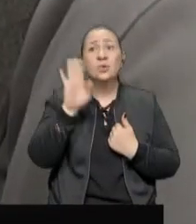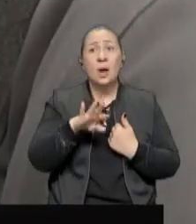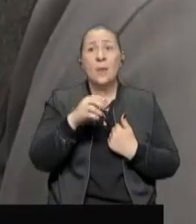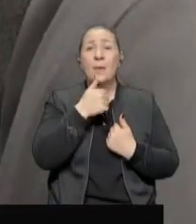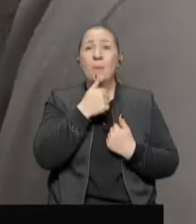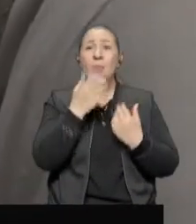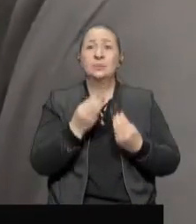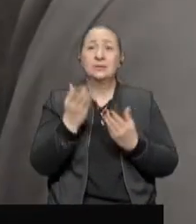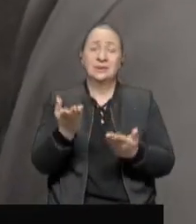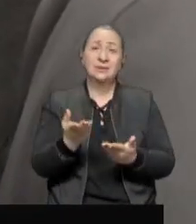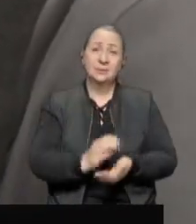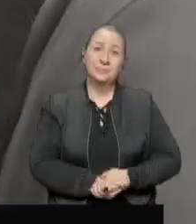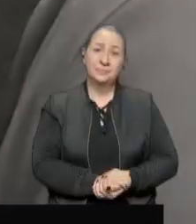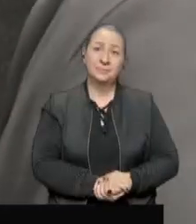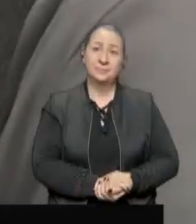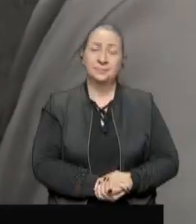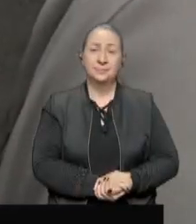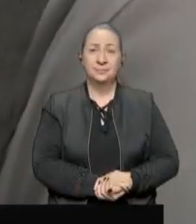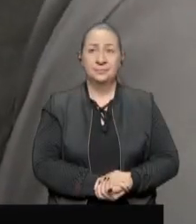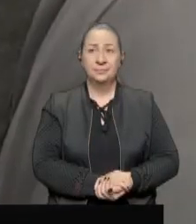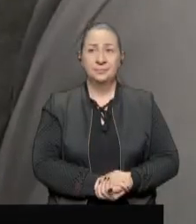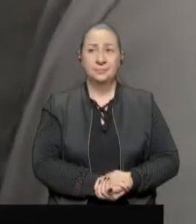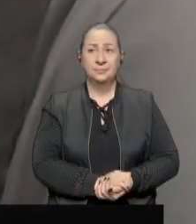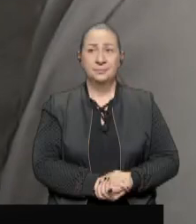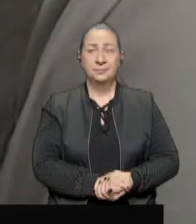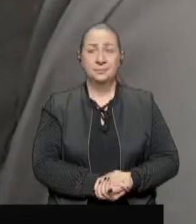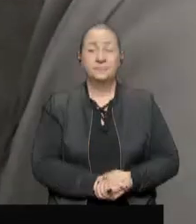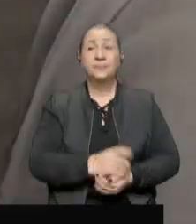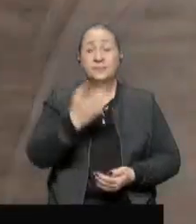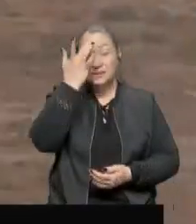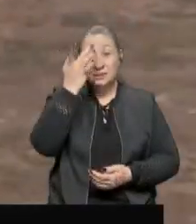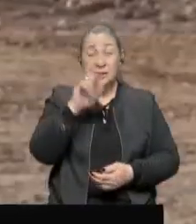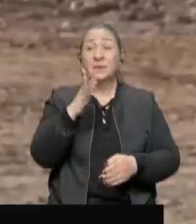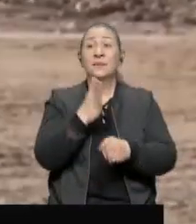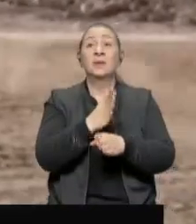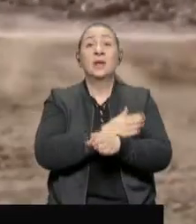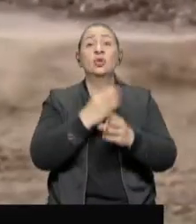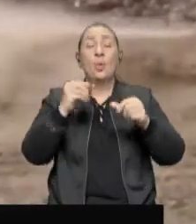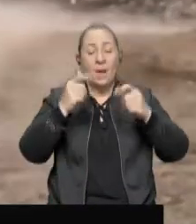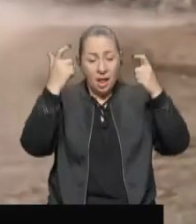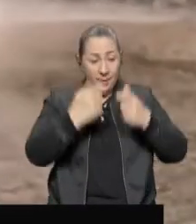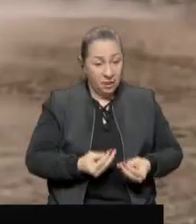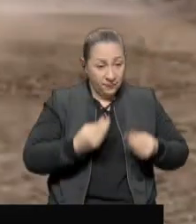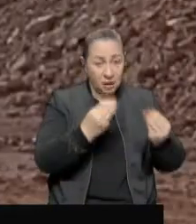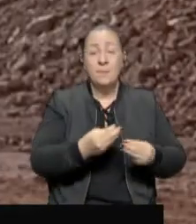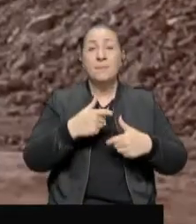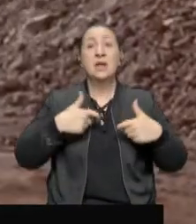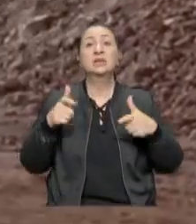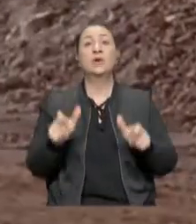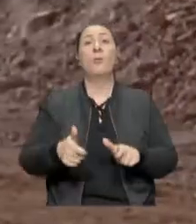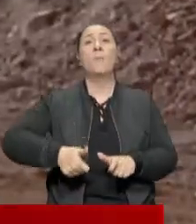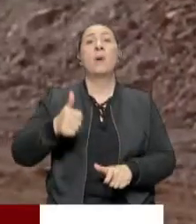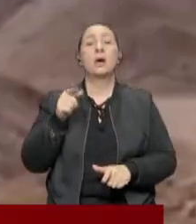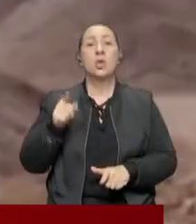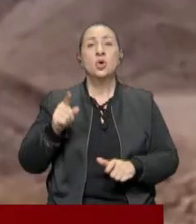baba olacaktı. Şehitlere, sıddıklara komşuyla ya Rabbi. Şehitler vatan toprağına emanet edilirken Milli Savunma